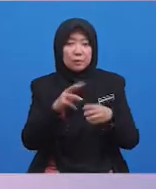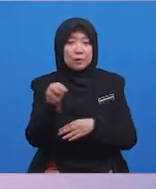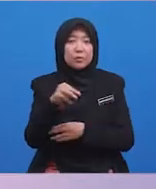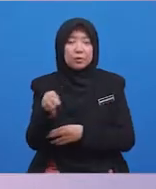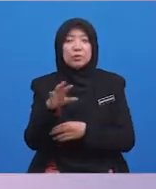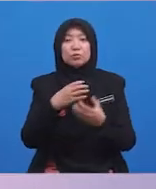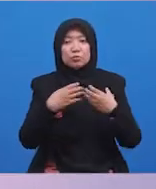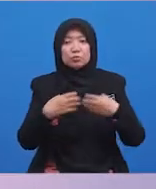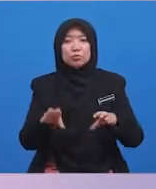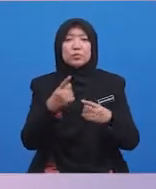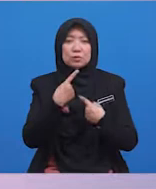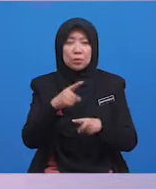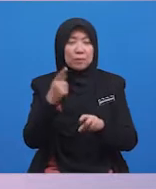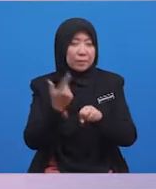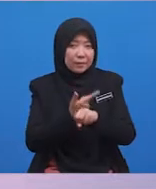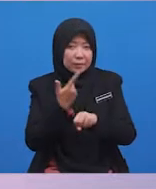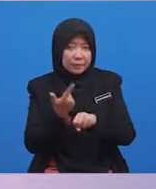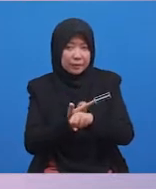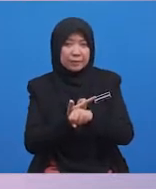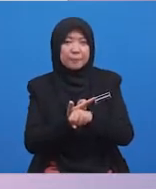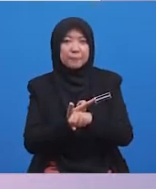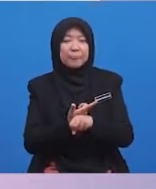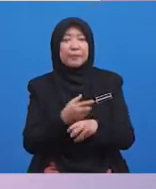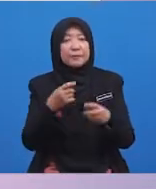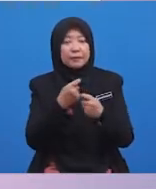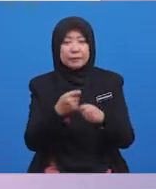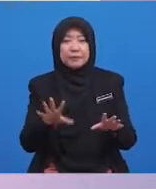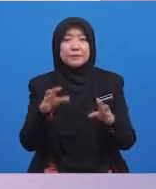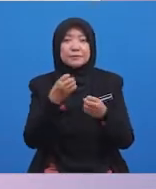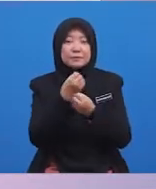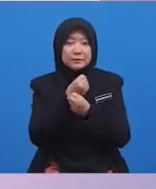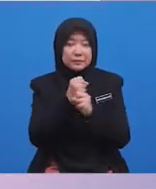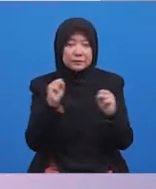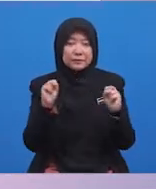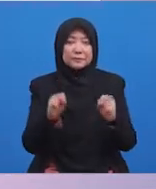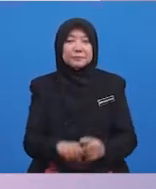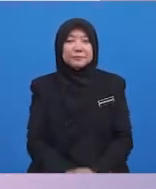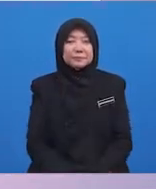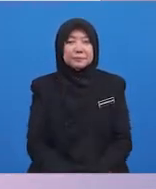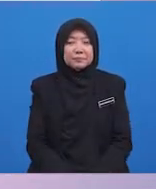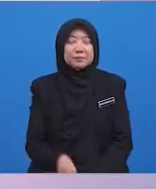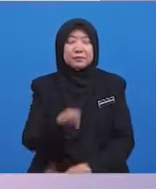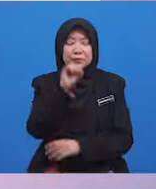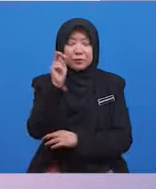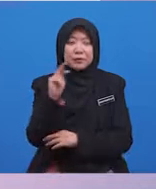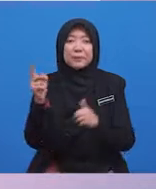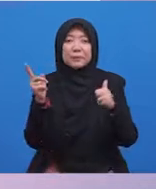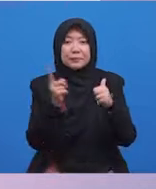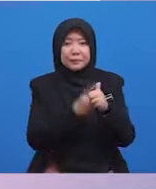cuba menjawab latihan pengukuhan yang telah cikgu sediakan. Soalan pertama.